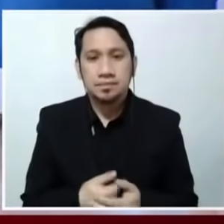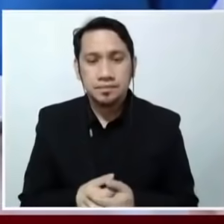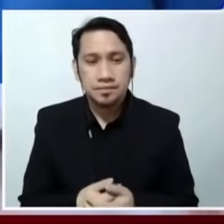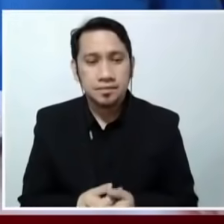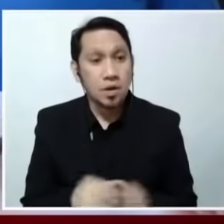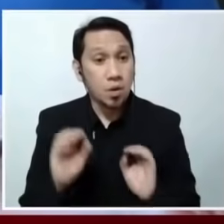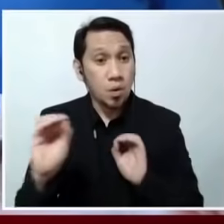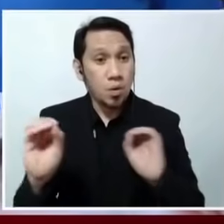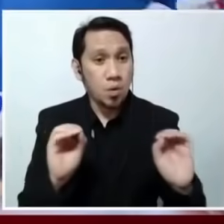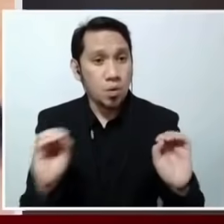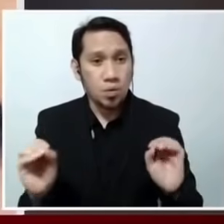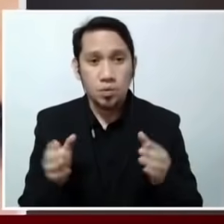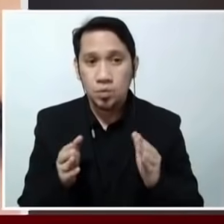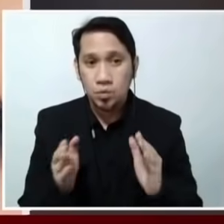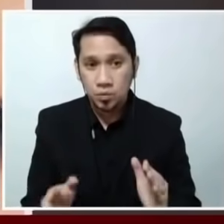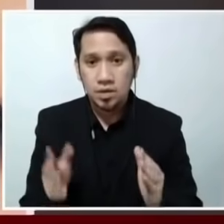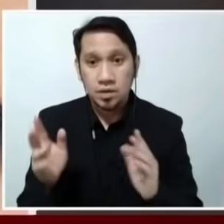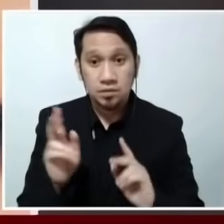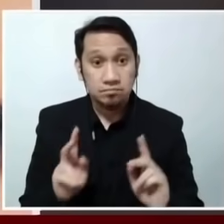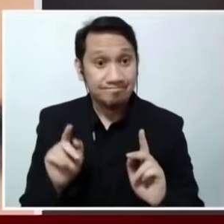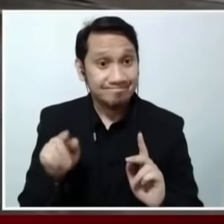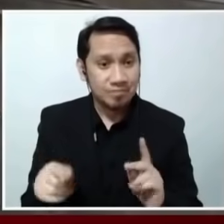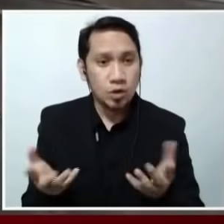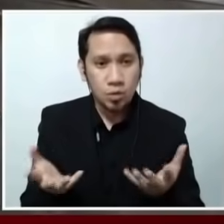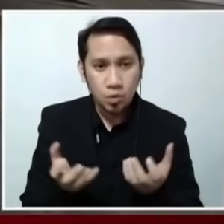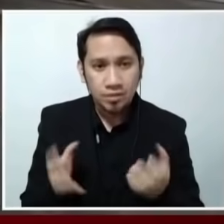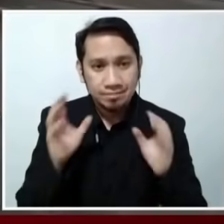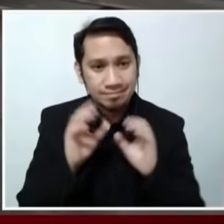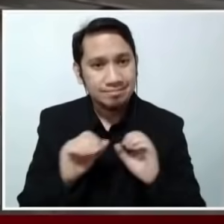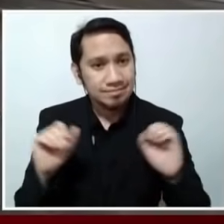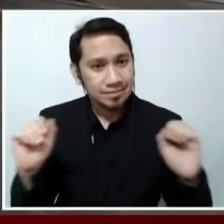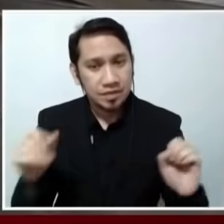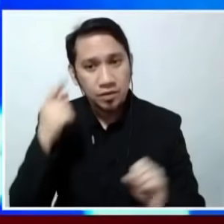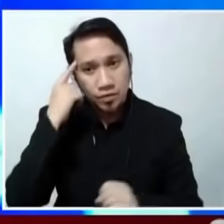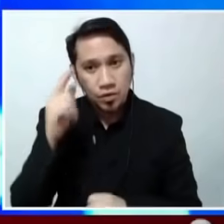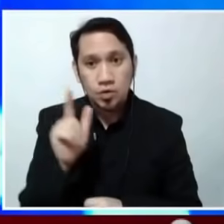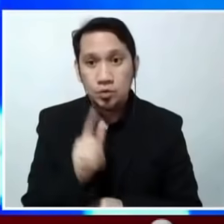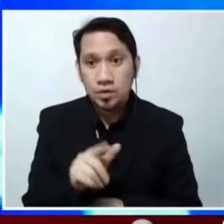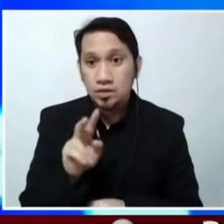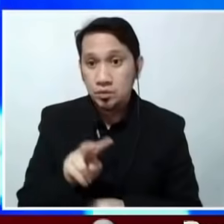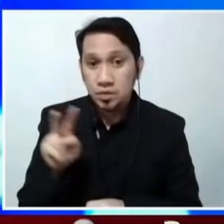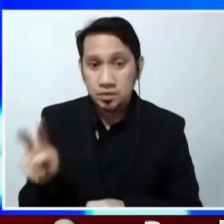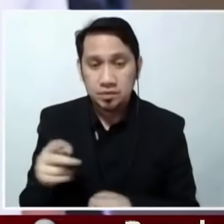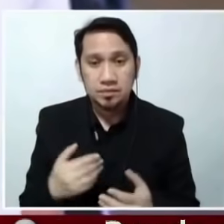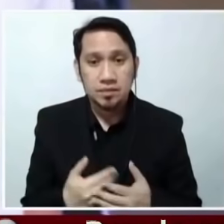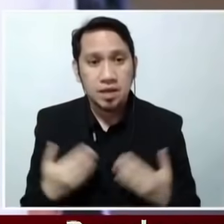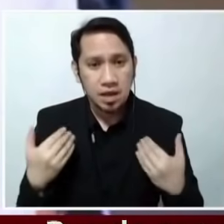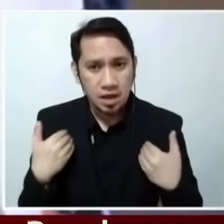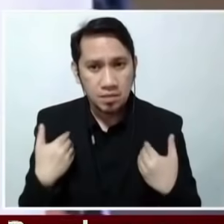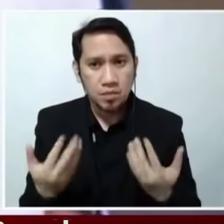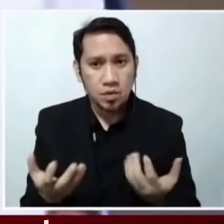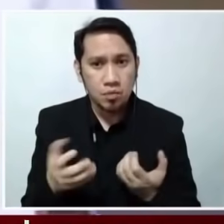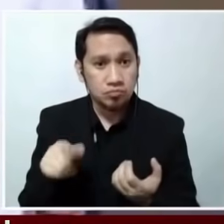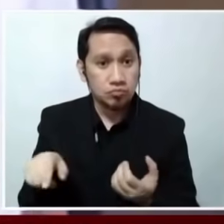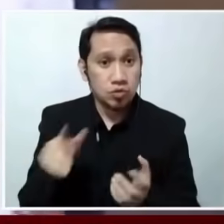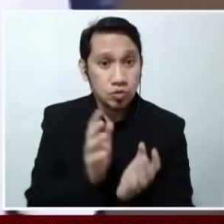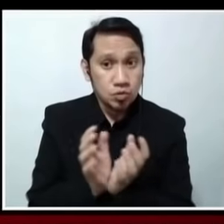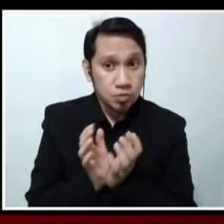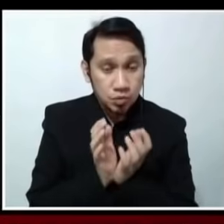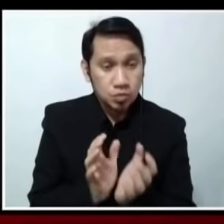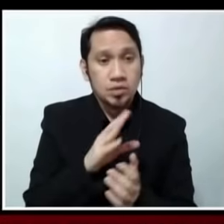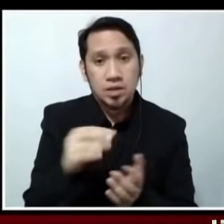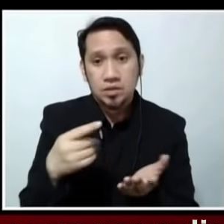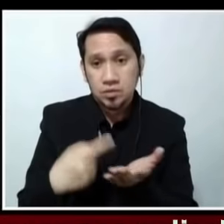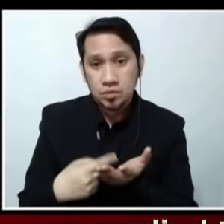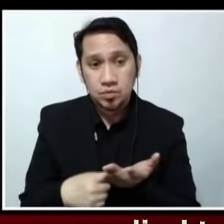Kanya-kanyang paramdam sa botante ang mga gustong maging pangulo sa halalan 2022. May sige ang ikot sa mga komunidad at pakikipag-usap